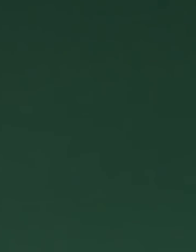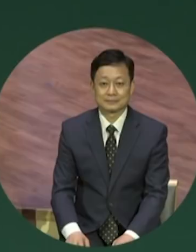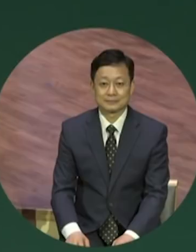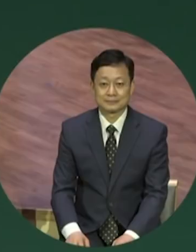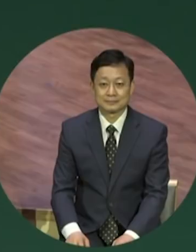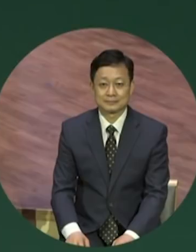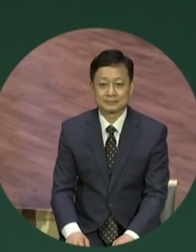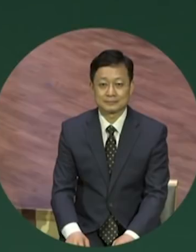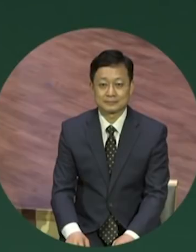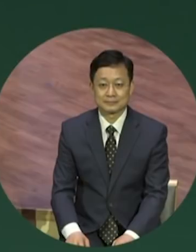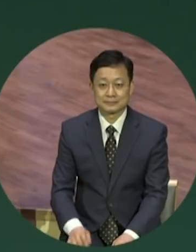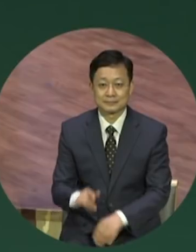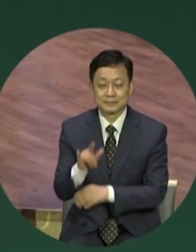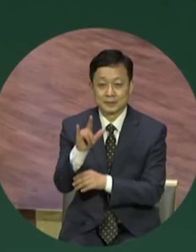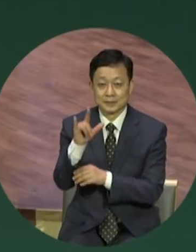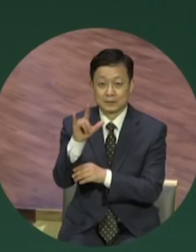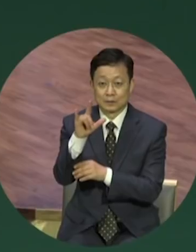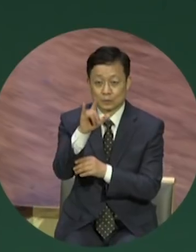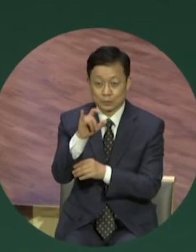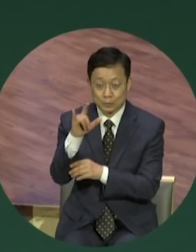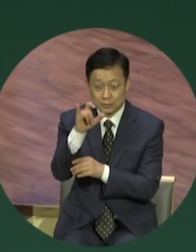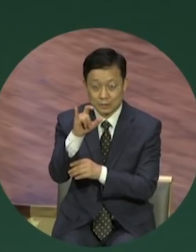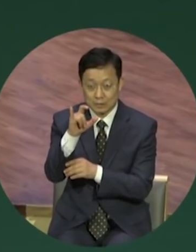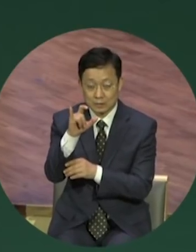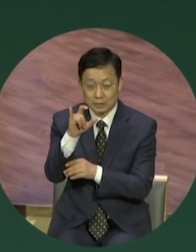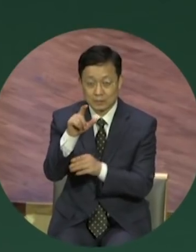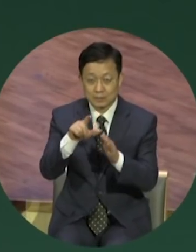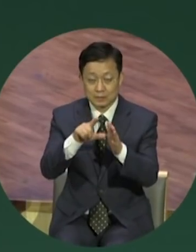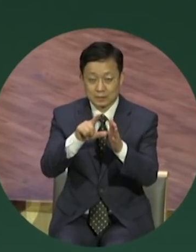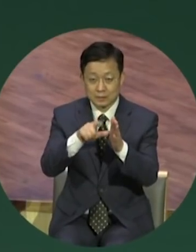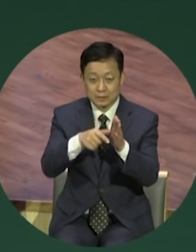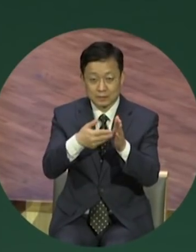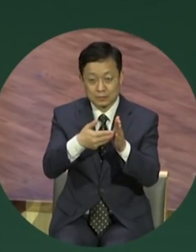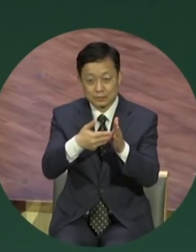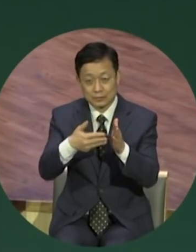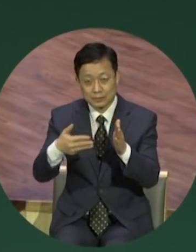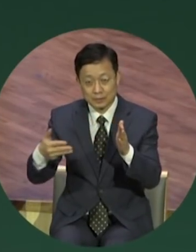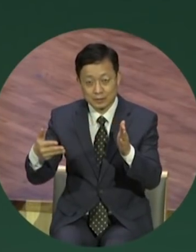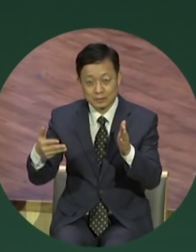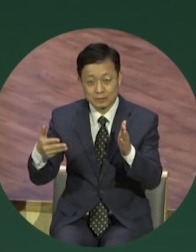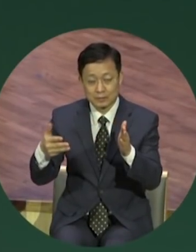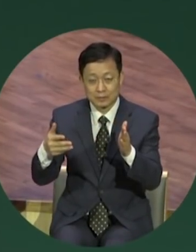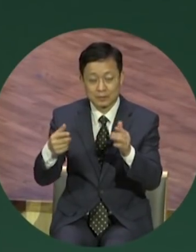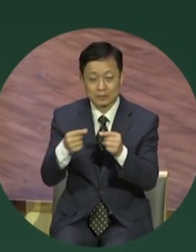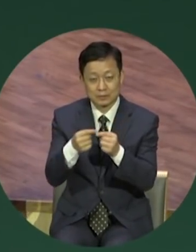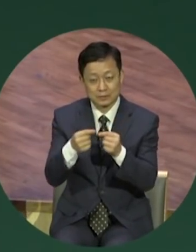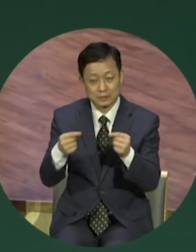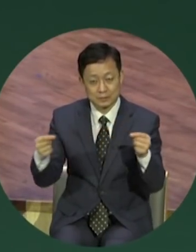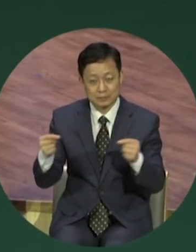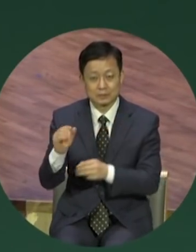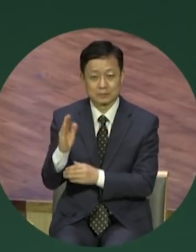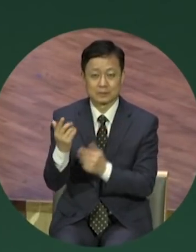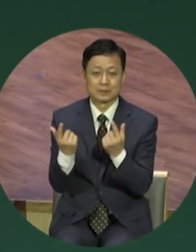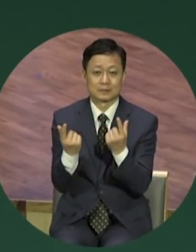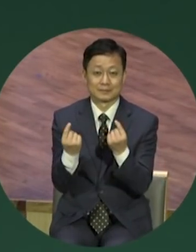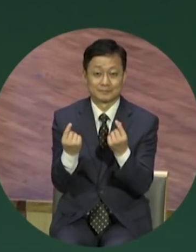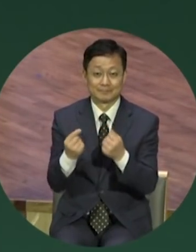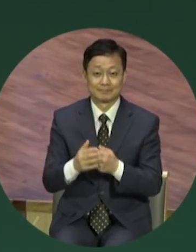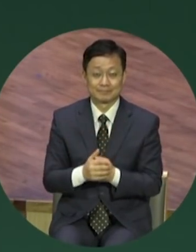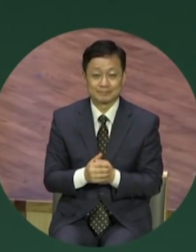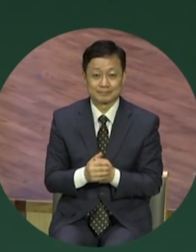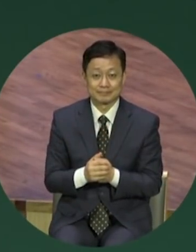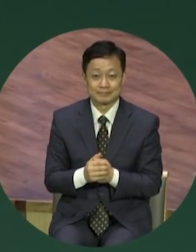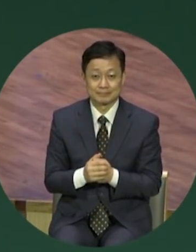코로나 좀 길어질 수 있는 상황입니다. We are in a situation where we do think that the pandemic will be a little bit more prolonged. 근데